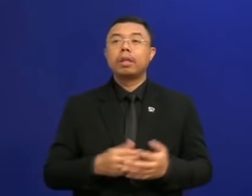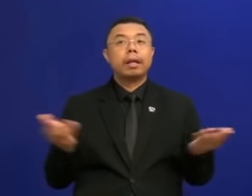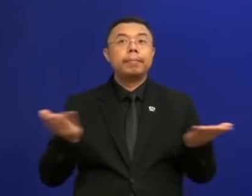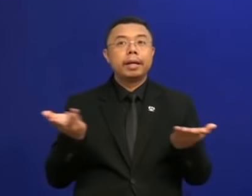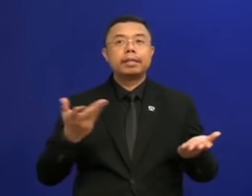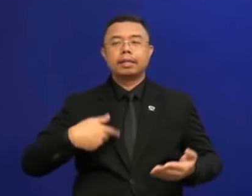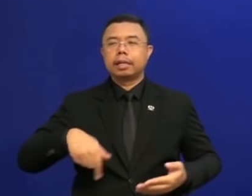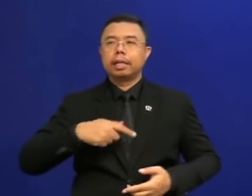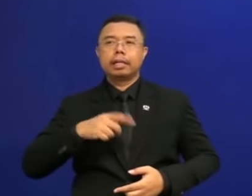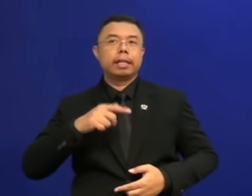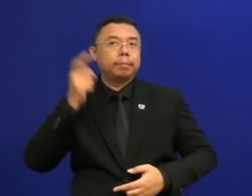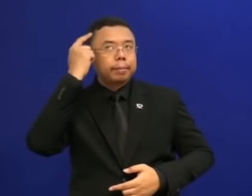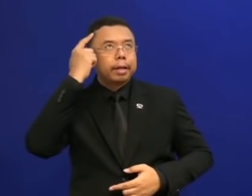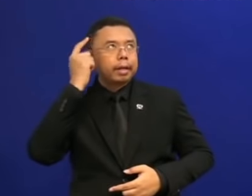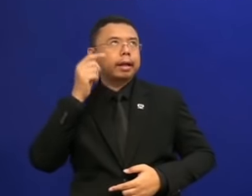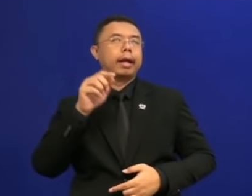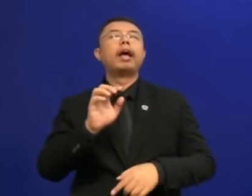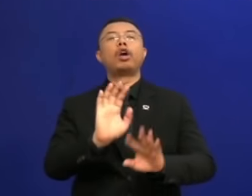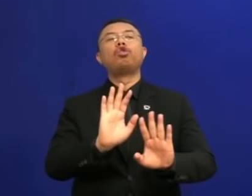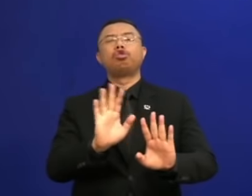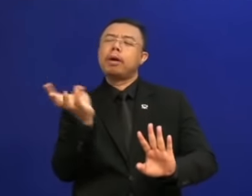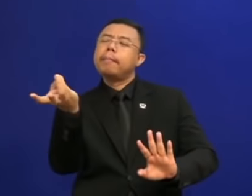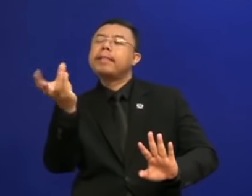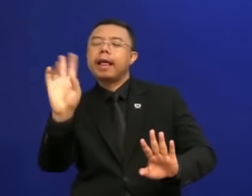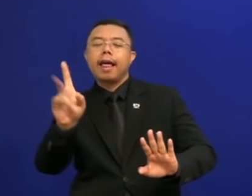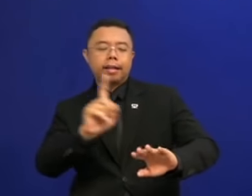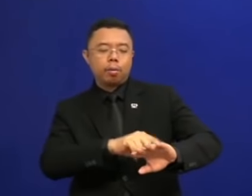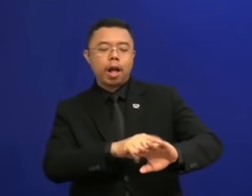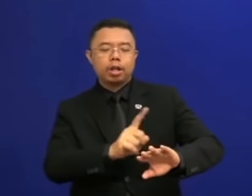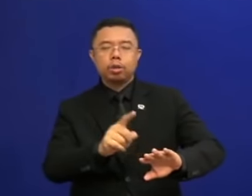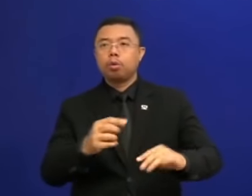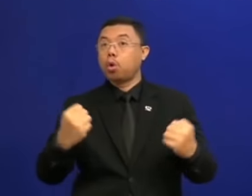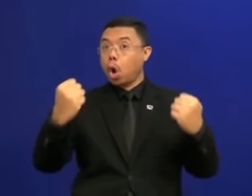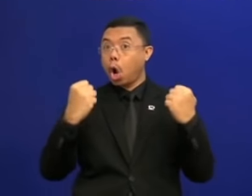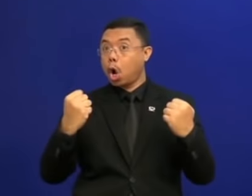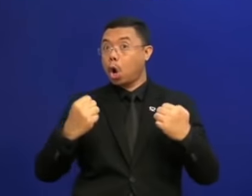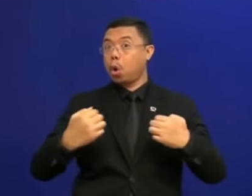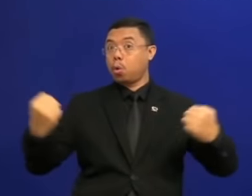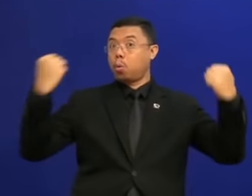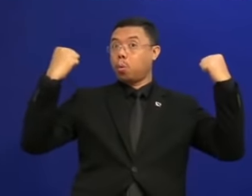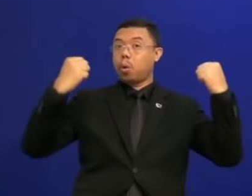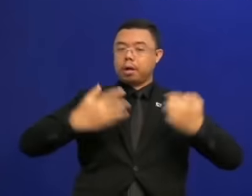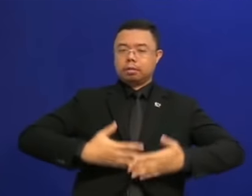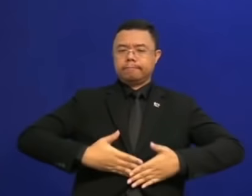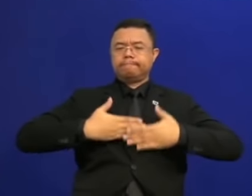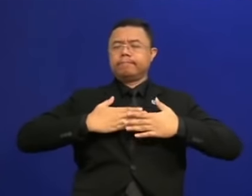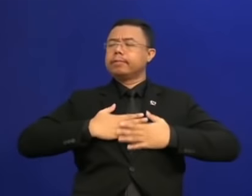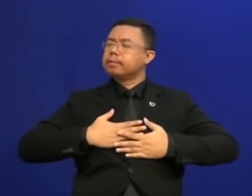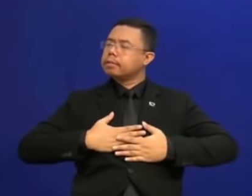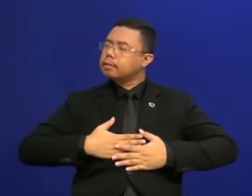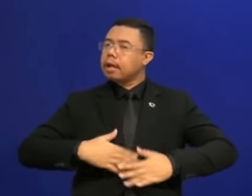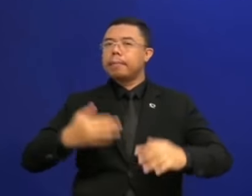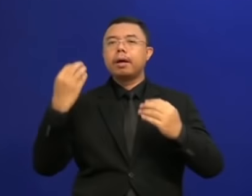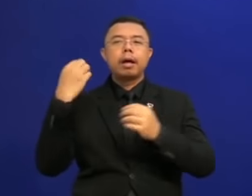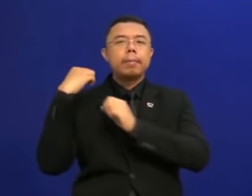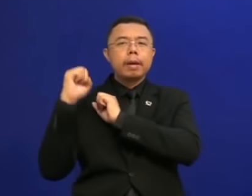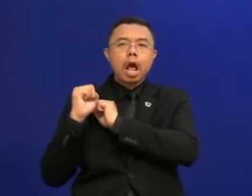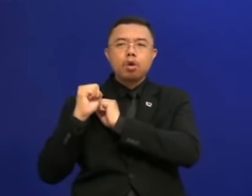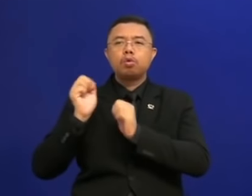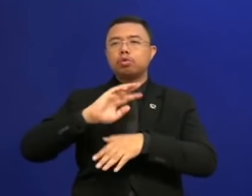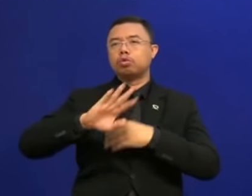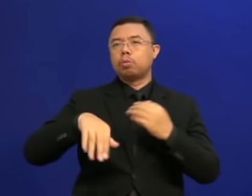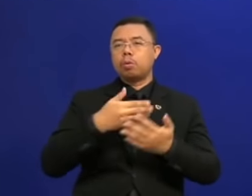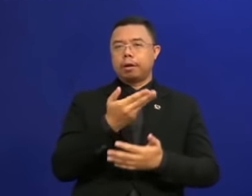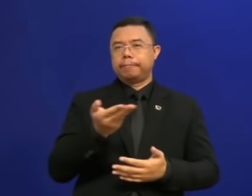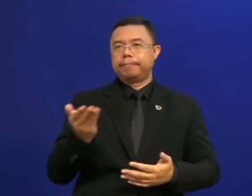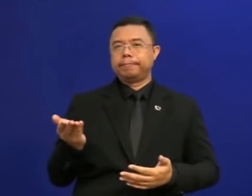Biasanya kita akan berpikir, ya sebentar lagi. Kokoh, tabah, sabar, menanggung segala sesuatu.